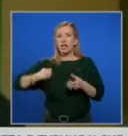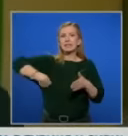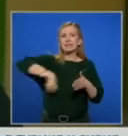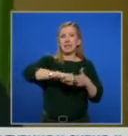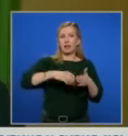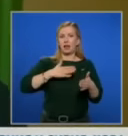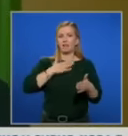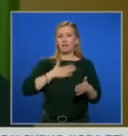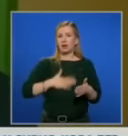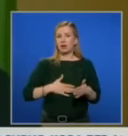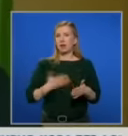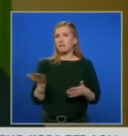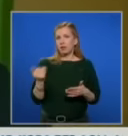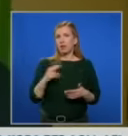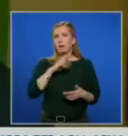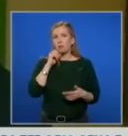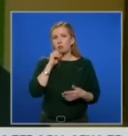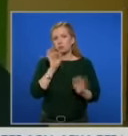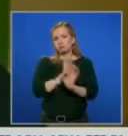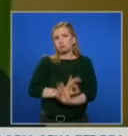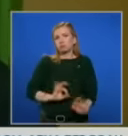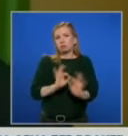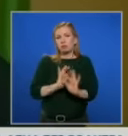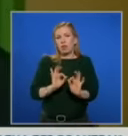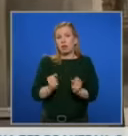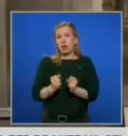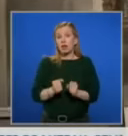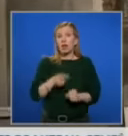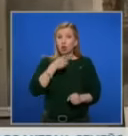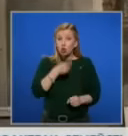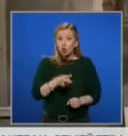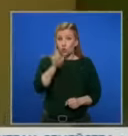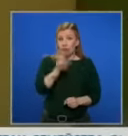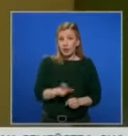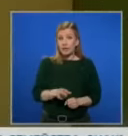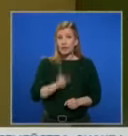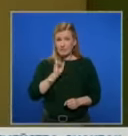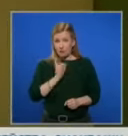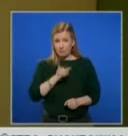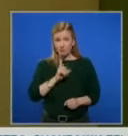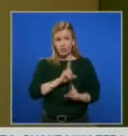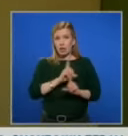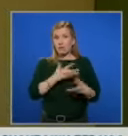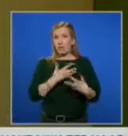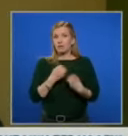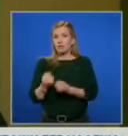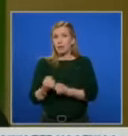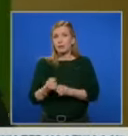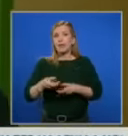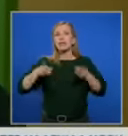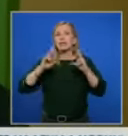бяхме извикали полиция при някакво време, нищо. Ми смисъл, то човек заплашва и никой не му взима разрешителното за оръжие.